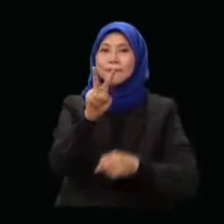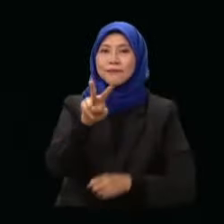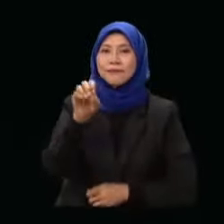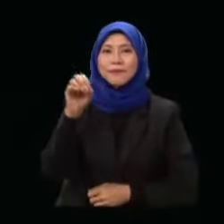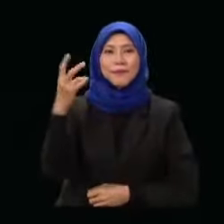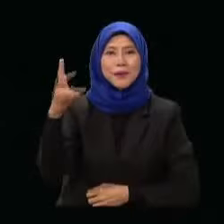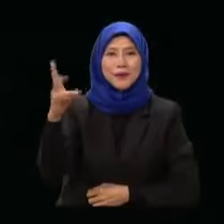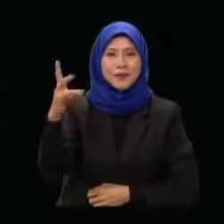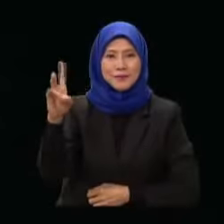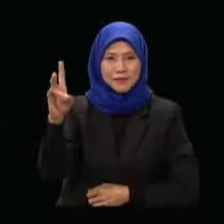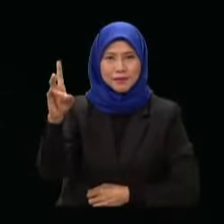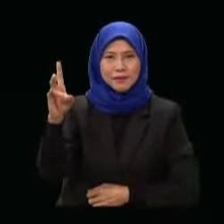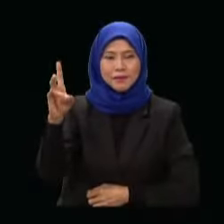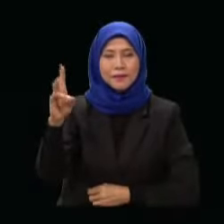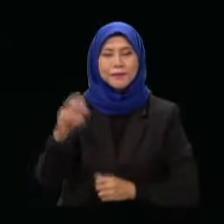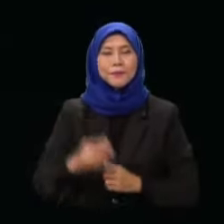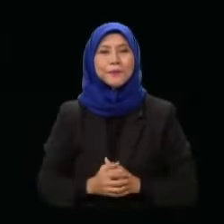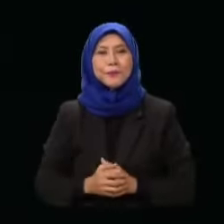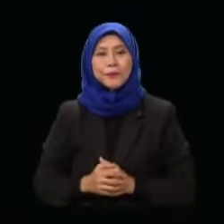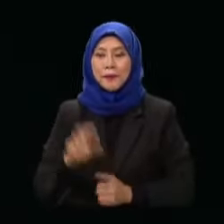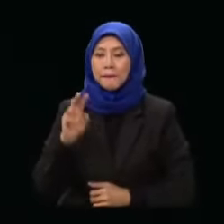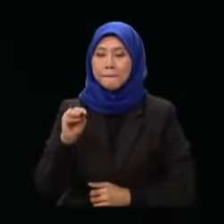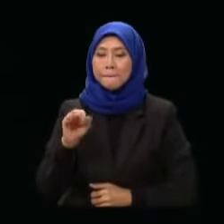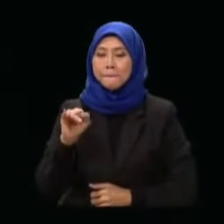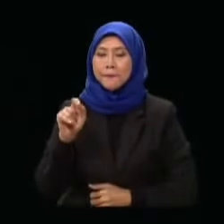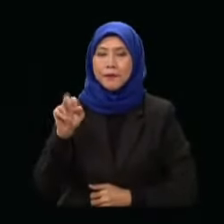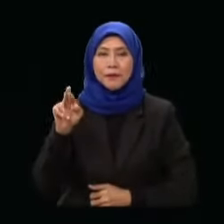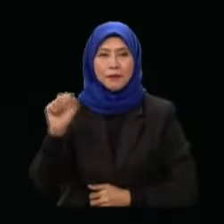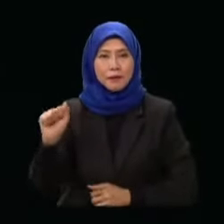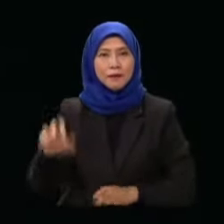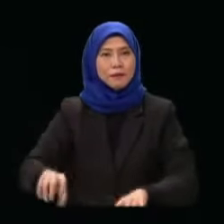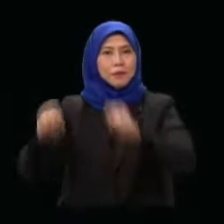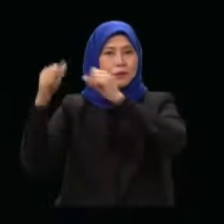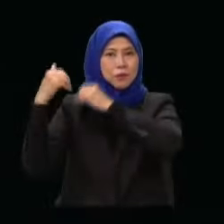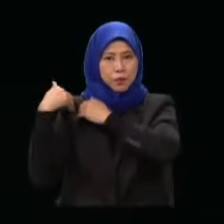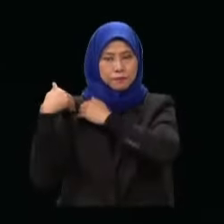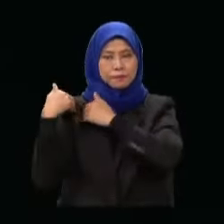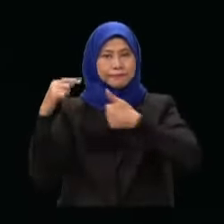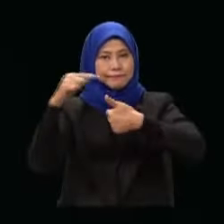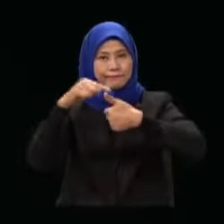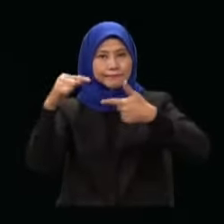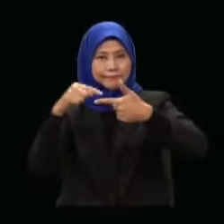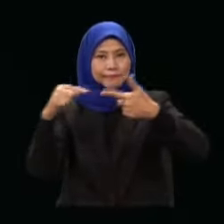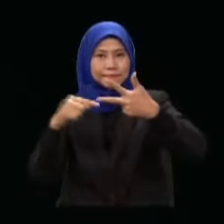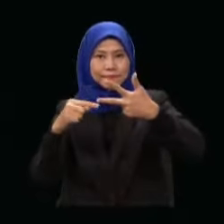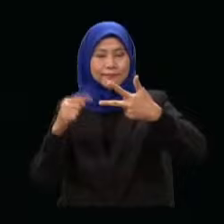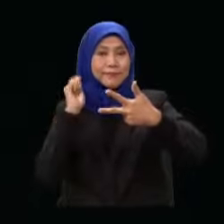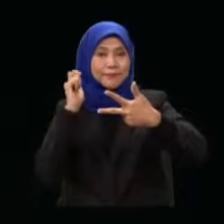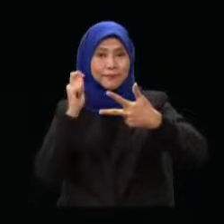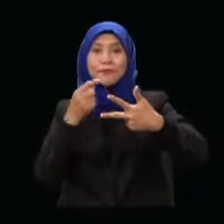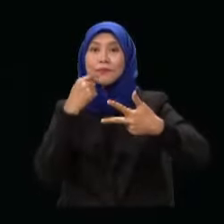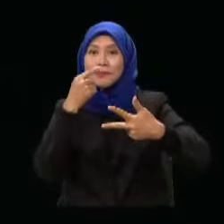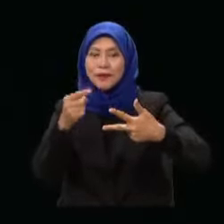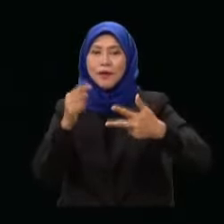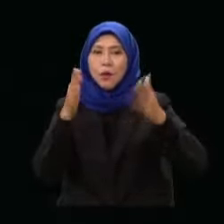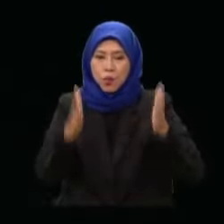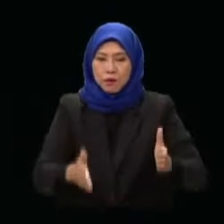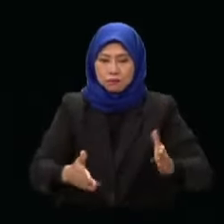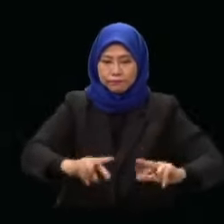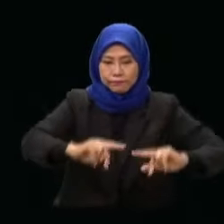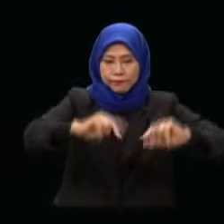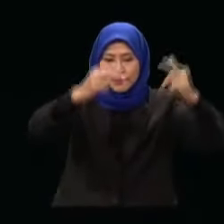yang saya sebutkan tadi Mitra mengambil tanggungjawab ke atas tiga perkara dan saya sebut dia pada awal jadi modal